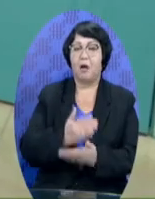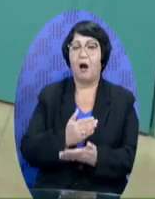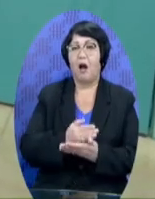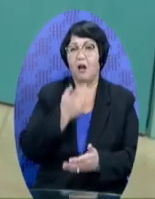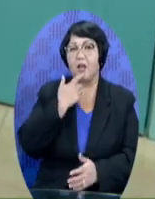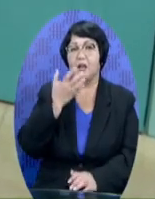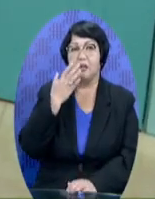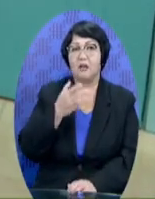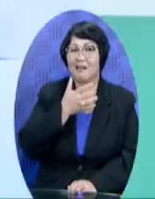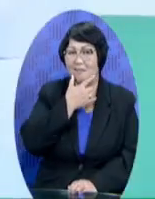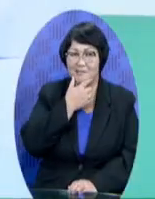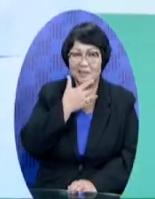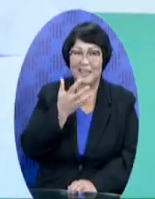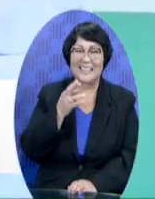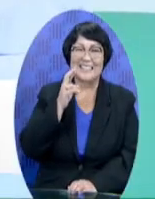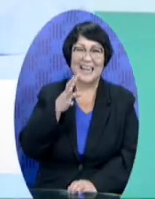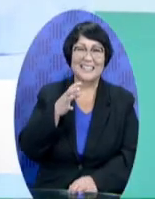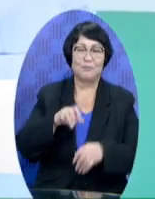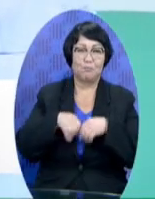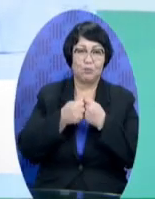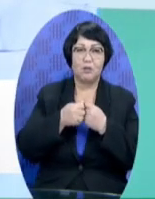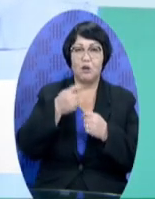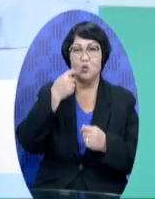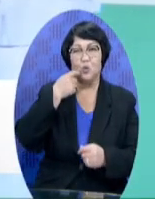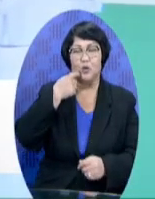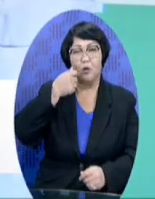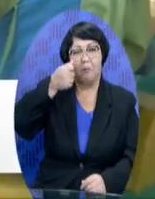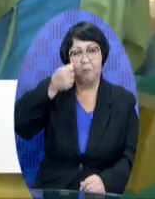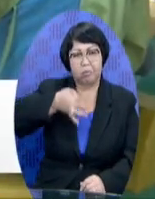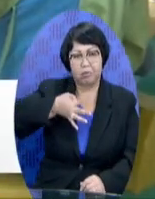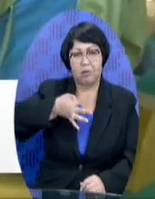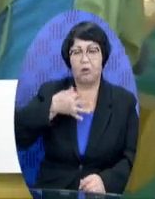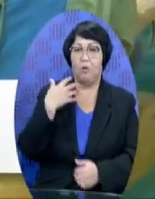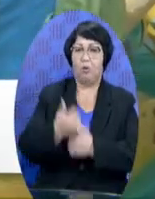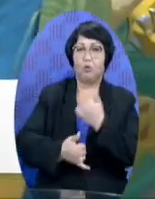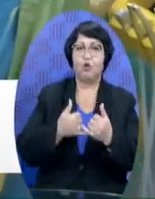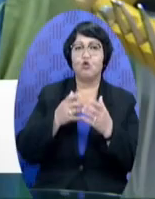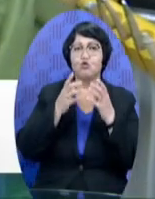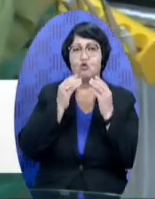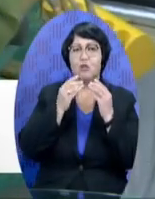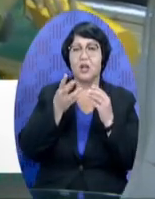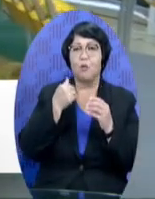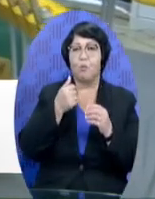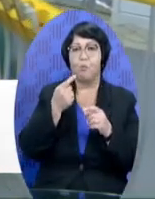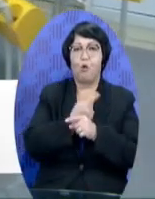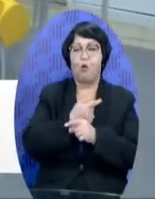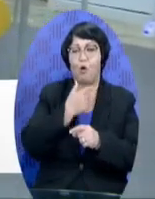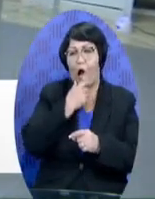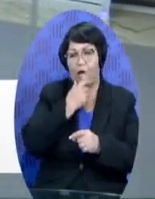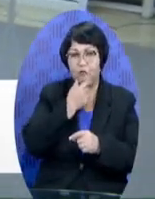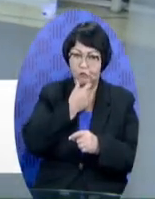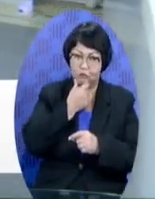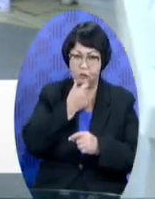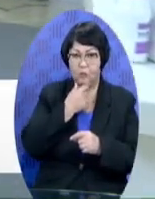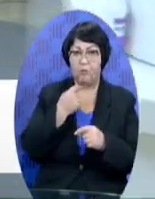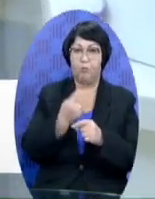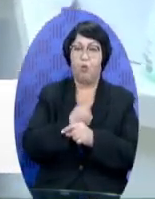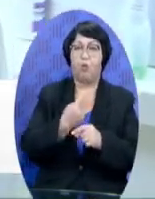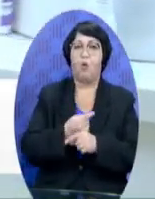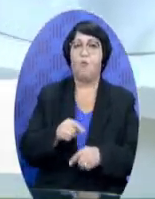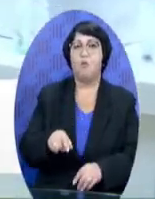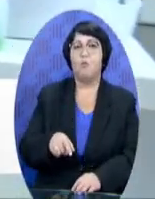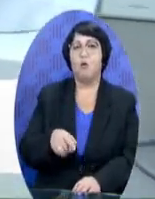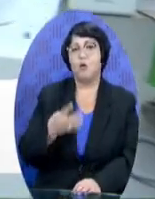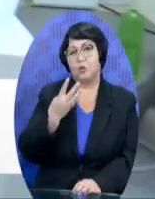Эрүү нүүрний гажиг их тодтолд ясны гэмтэл шүдний цорол удамчлалын зөөлөн эдийн буюу буруу хөвжл багтана. Нийт өвчлөлийн